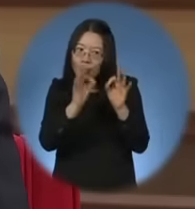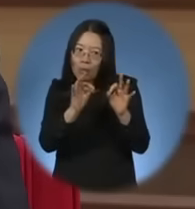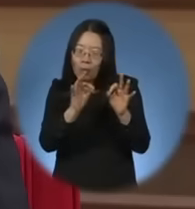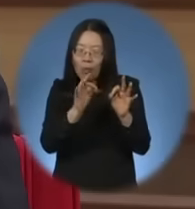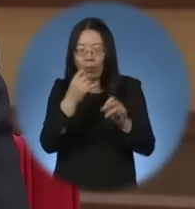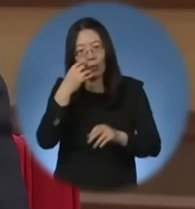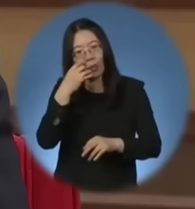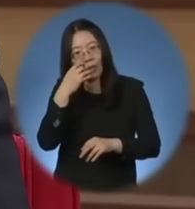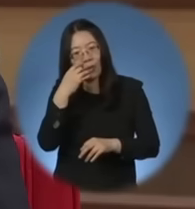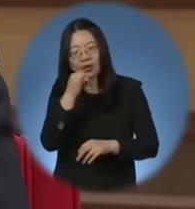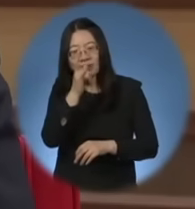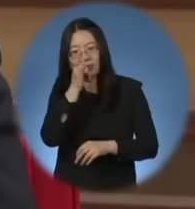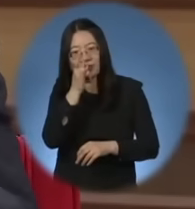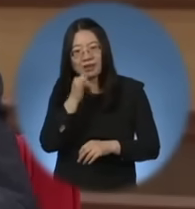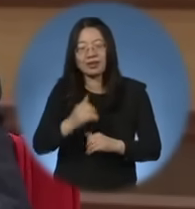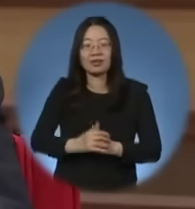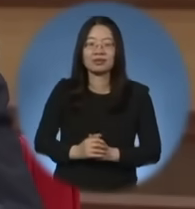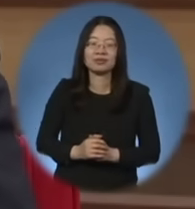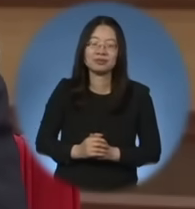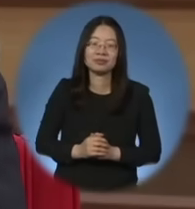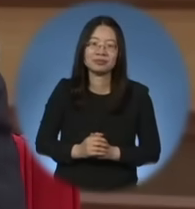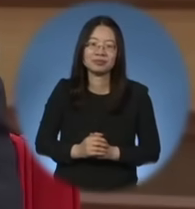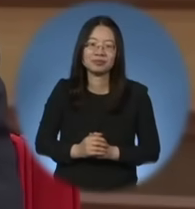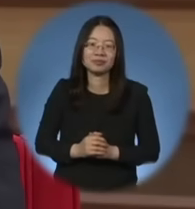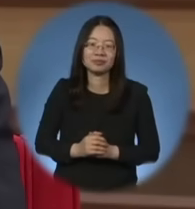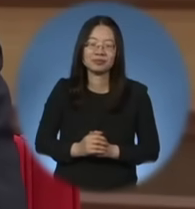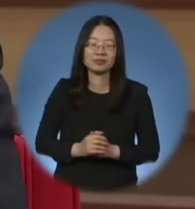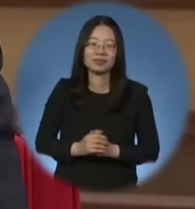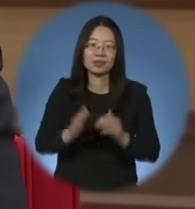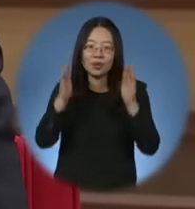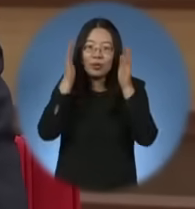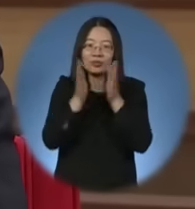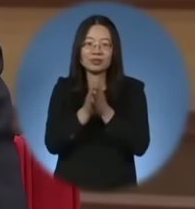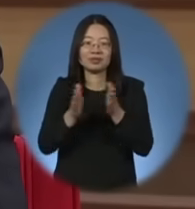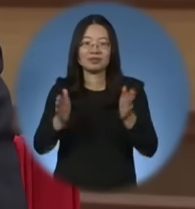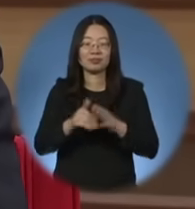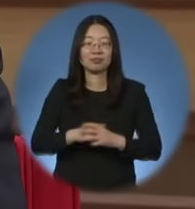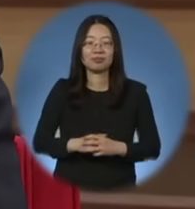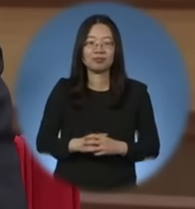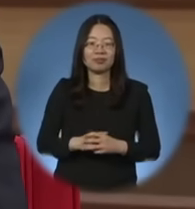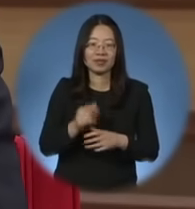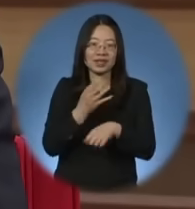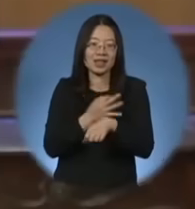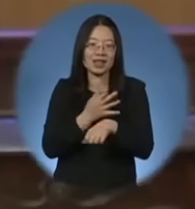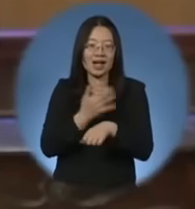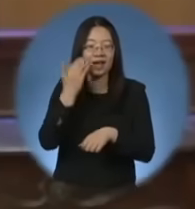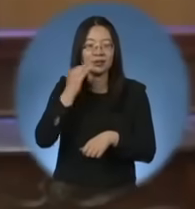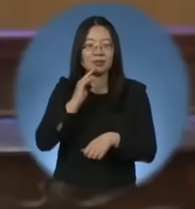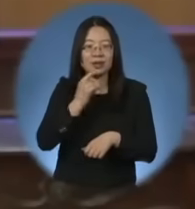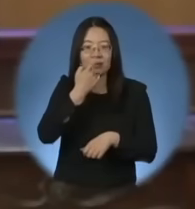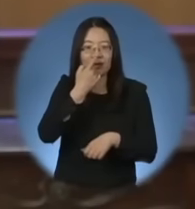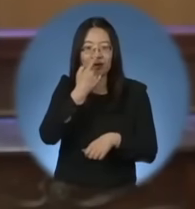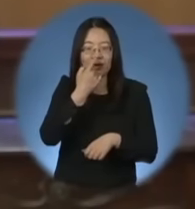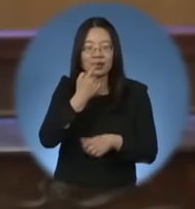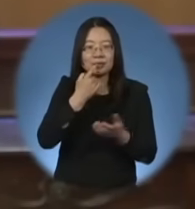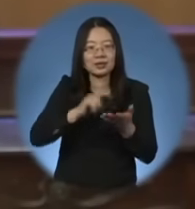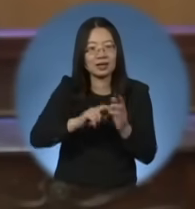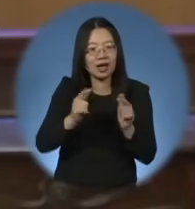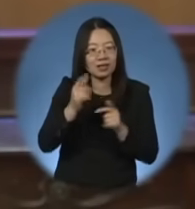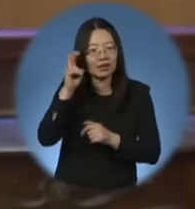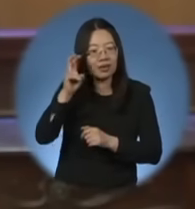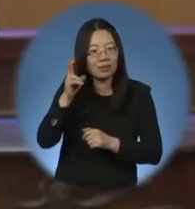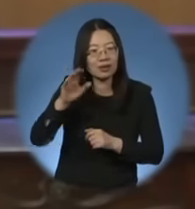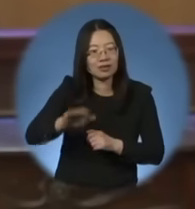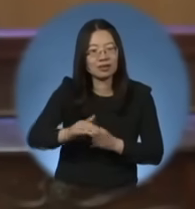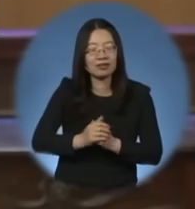재미 있었다고 했 잘 올리고 거기도 공부 하게 됐습니다 그냥 단순히 한국말 배우시는 것도 쉽지